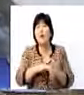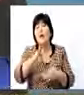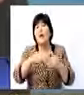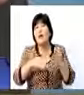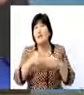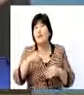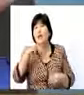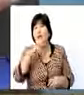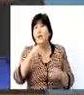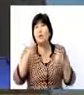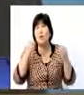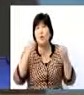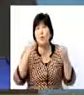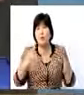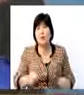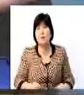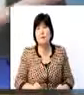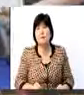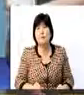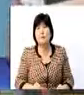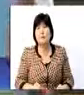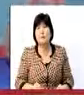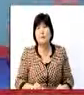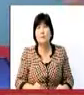строительства, экономики, культуры.